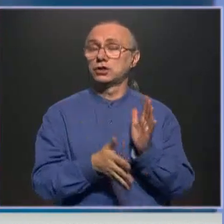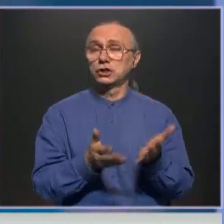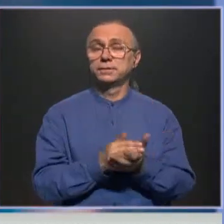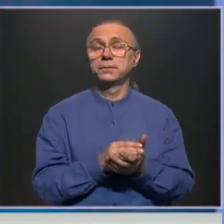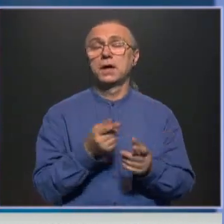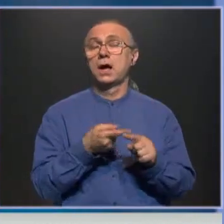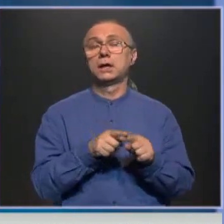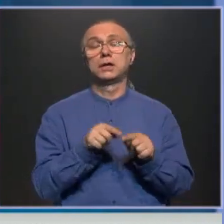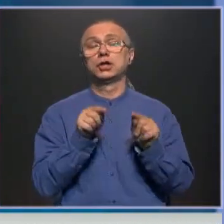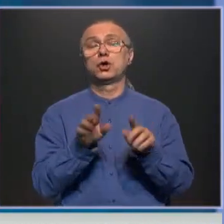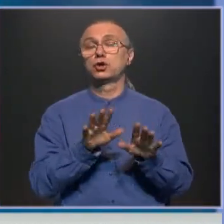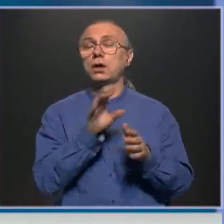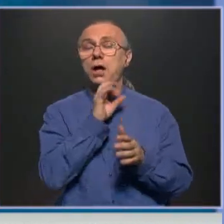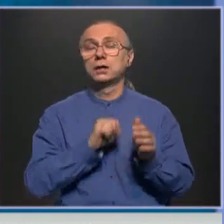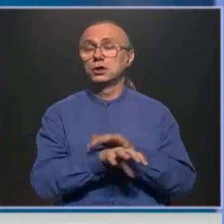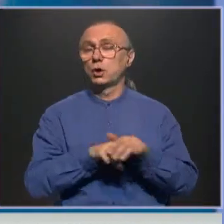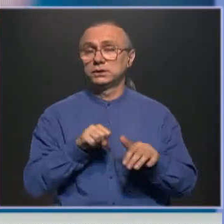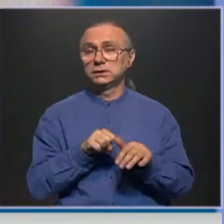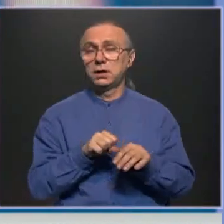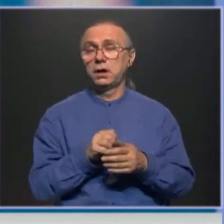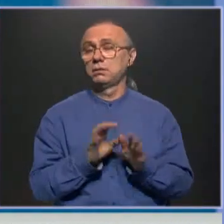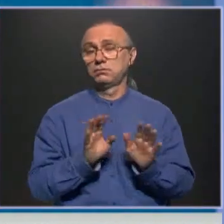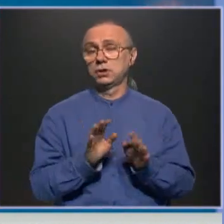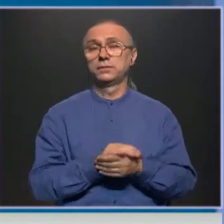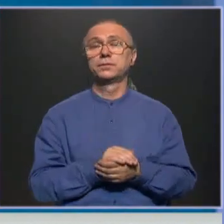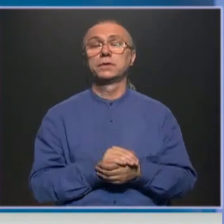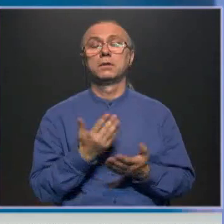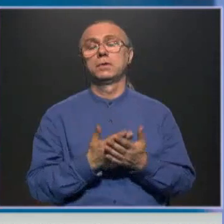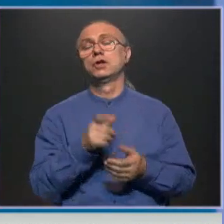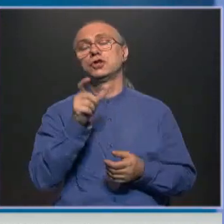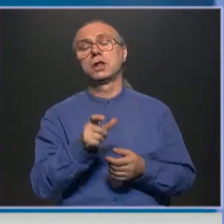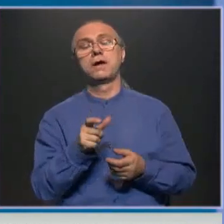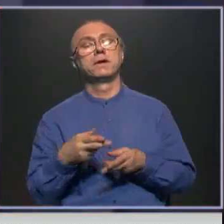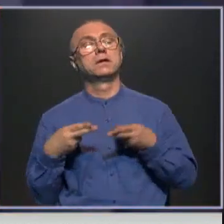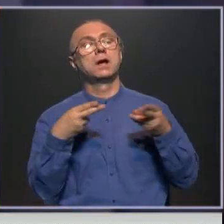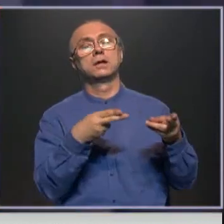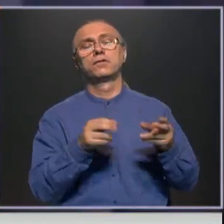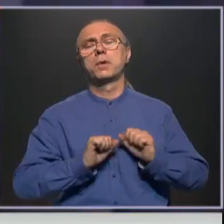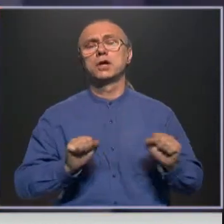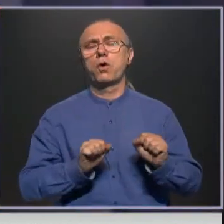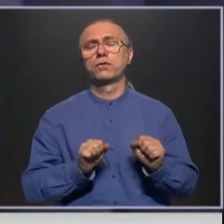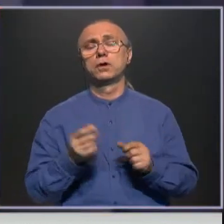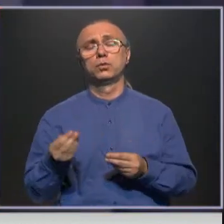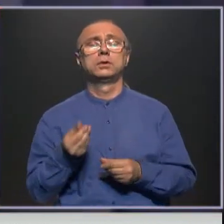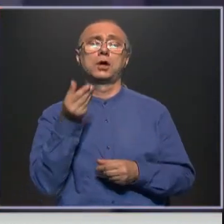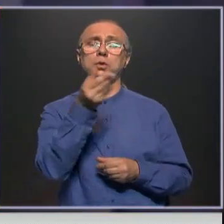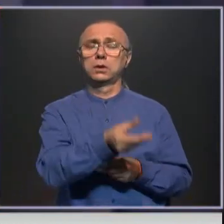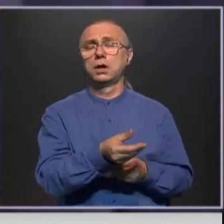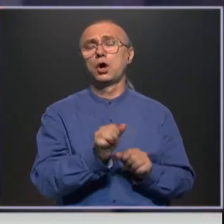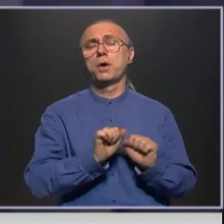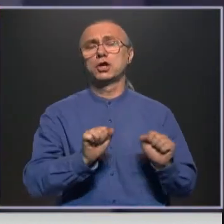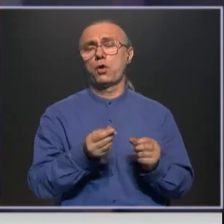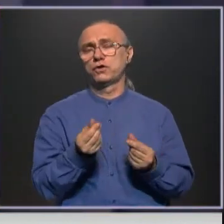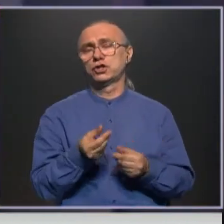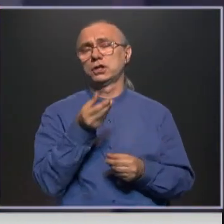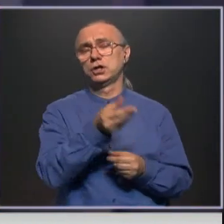следующего дня, это есть вот действительно некий норматив. Представьте, что человек едет в командировку, ему дают командировочный. На то, чтобы он там поел, на то, чтобы он там